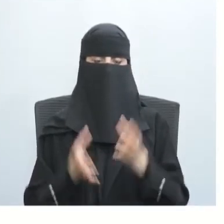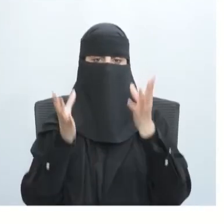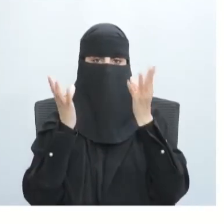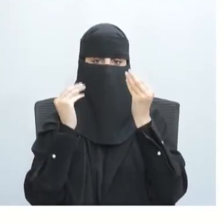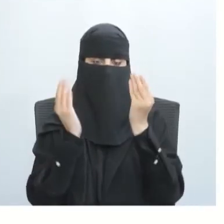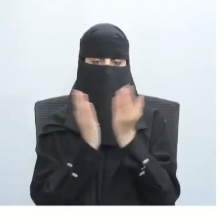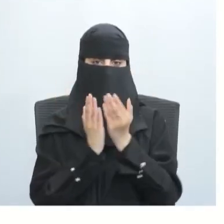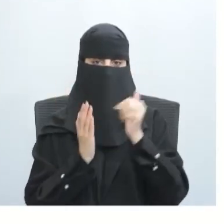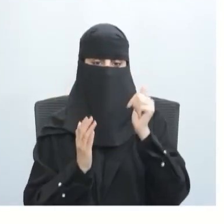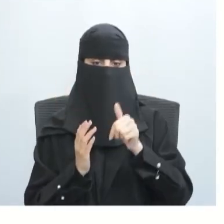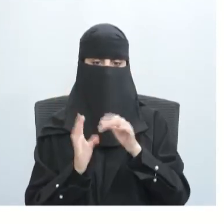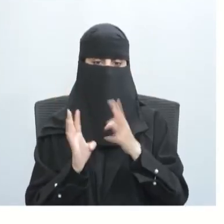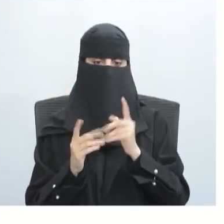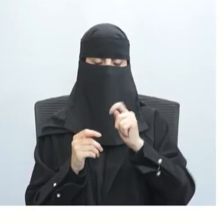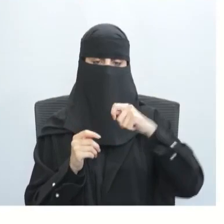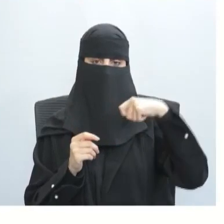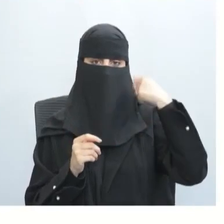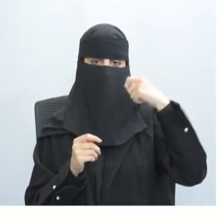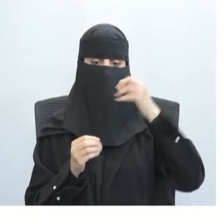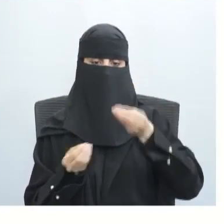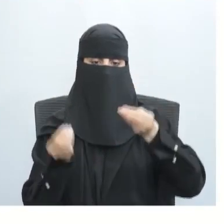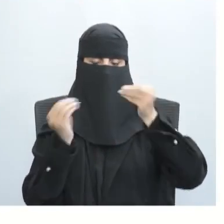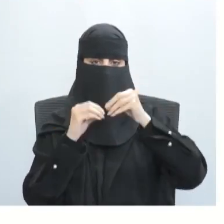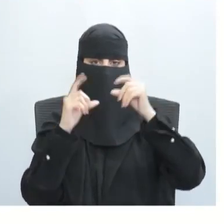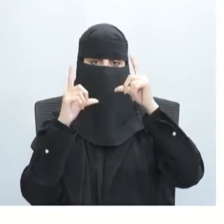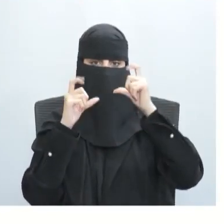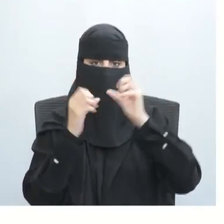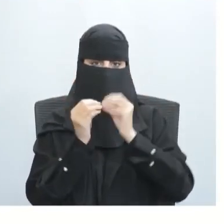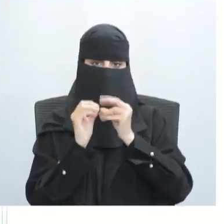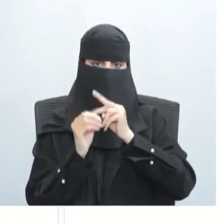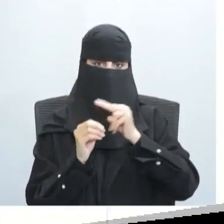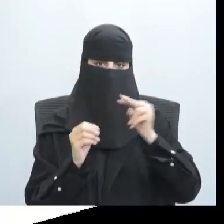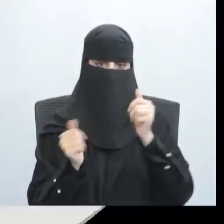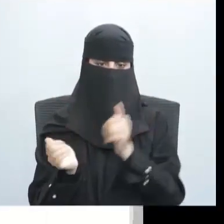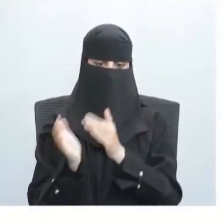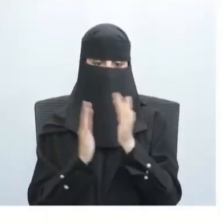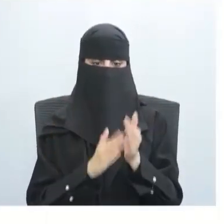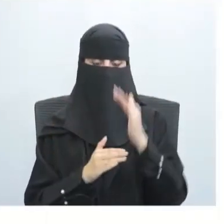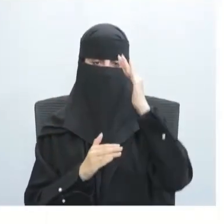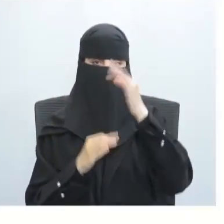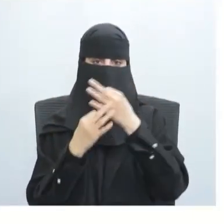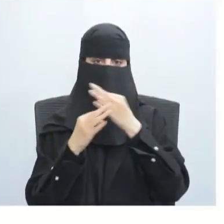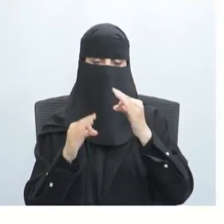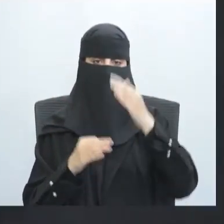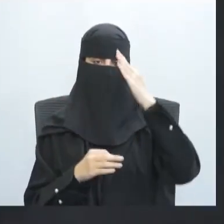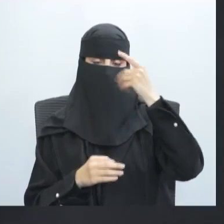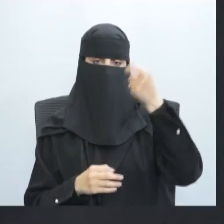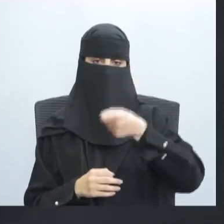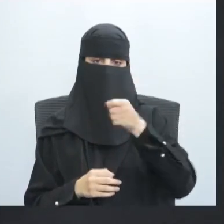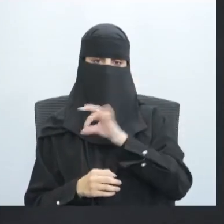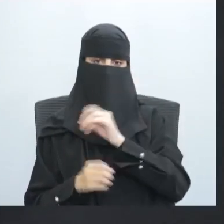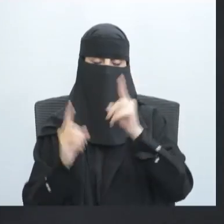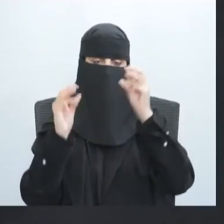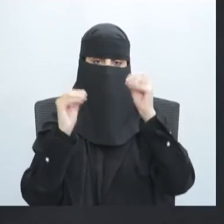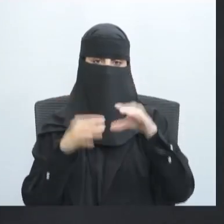تعلمنا في هذا الدرس تكلمنا عن تحرير الصور الرقميه شكرا لكم على حسن الاستماع والمتابعه